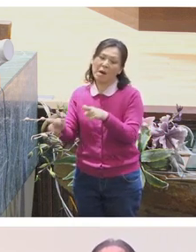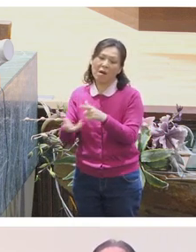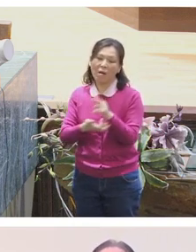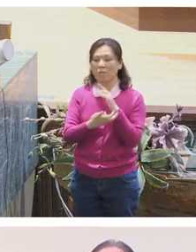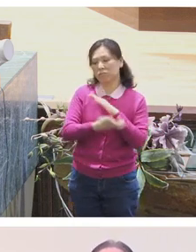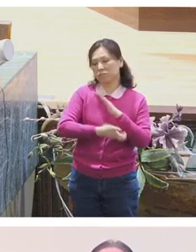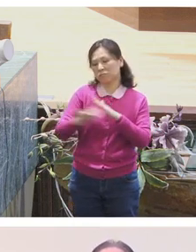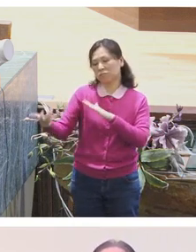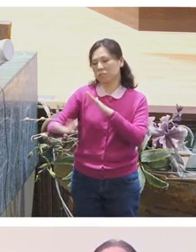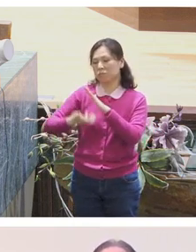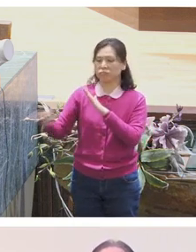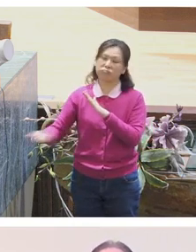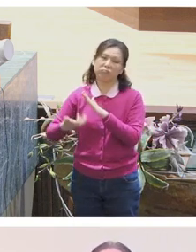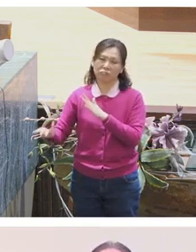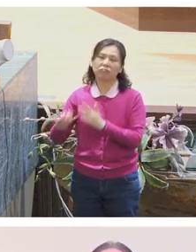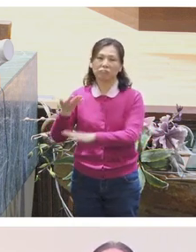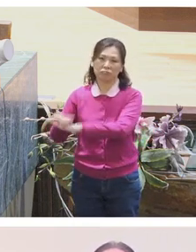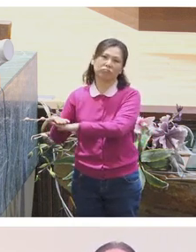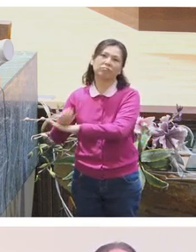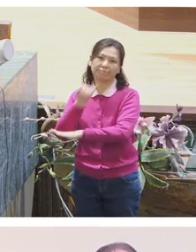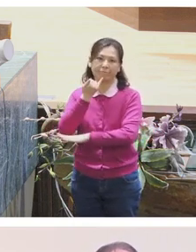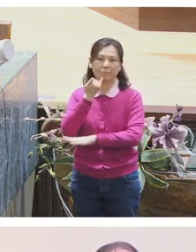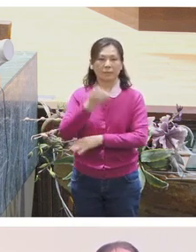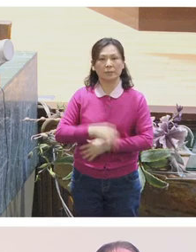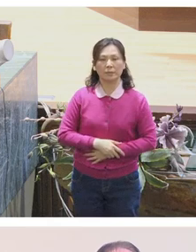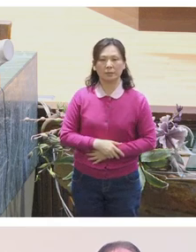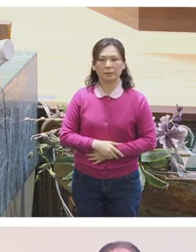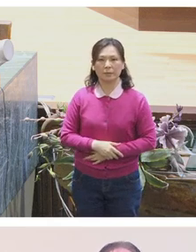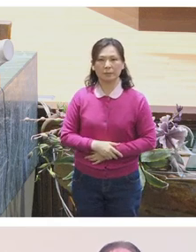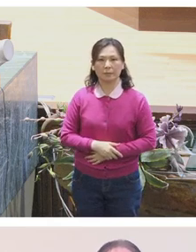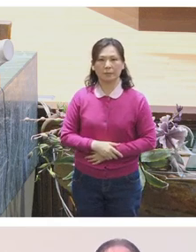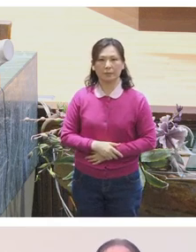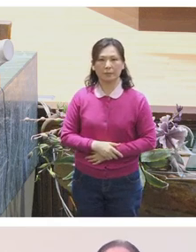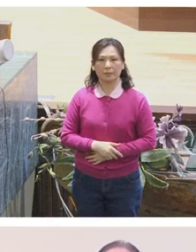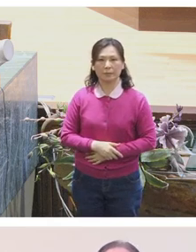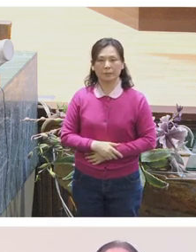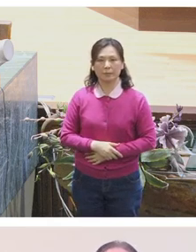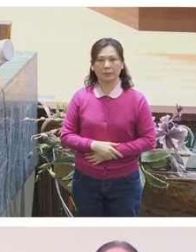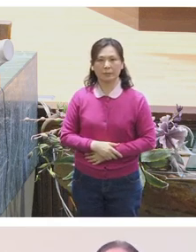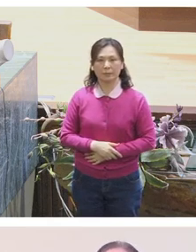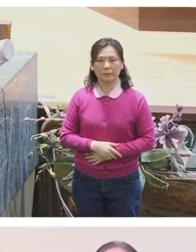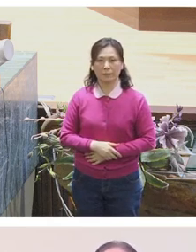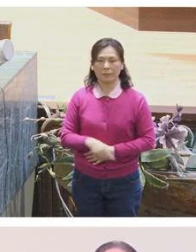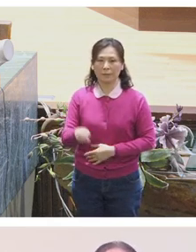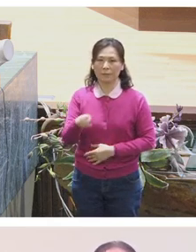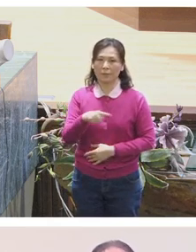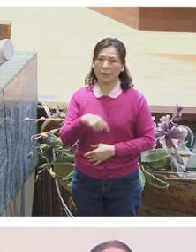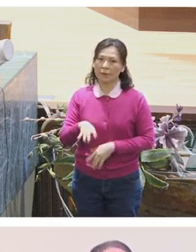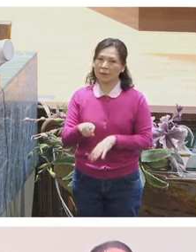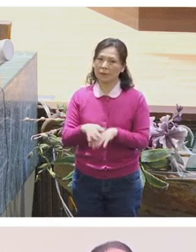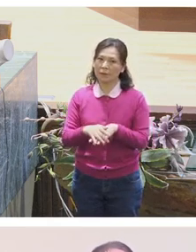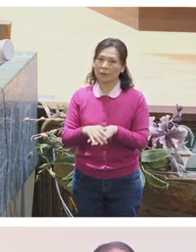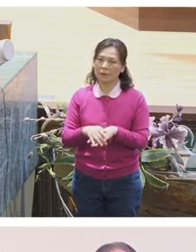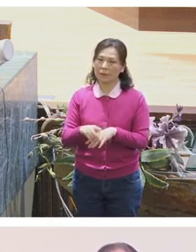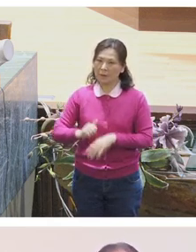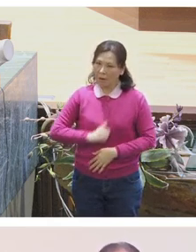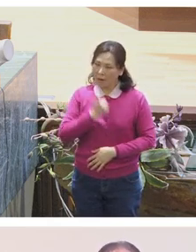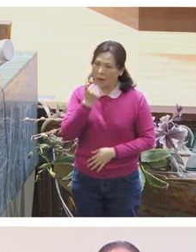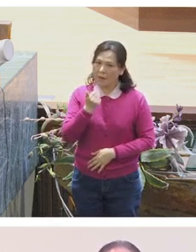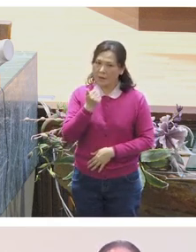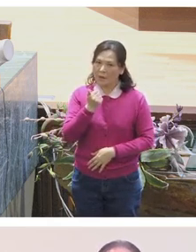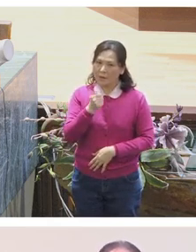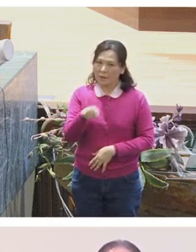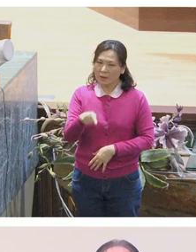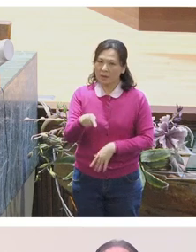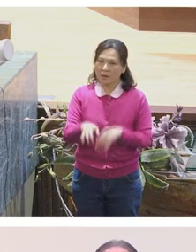好，因为它是产品，搬回去。所以在这样子，其实我们一直没办法有效的去遏止